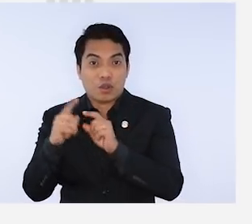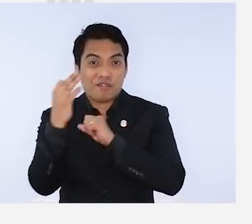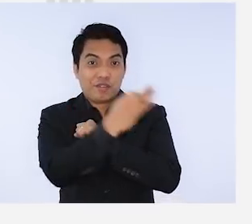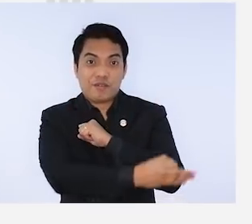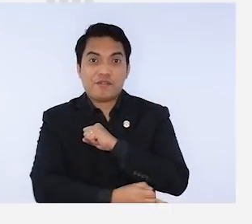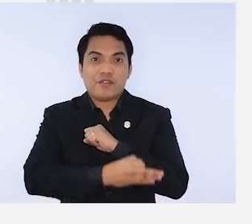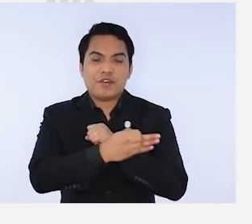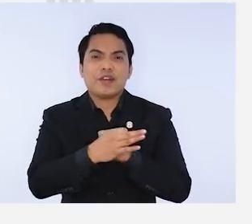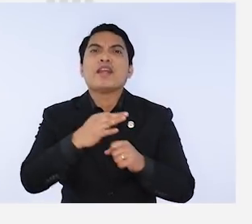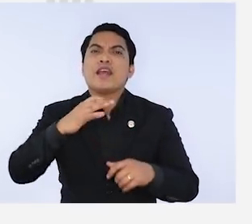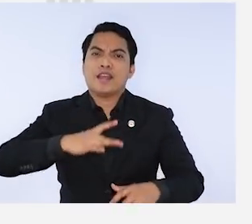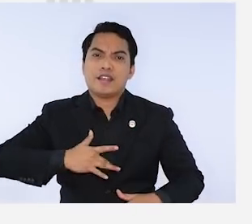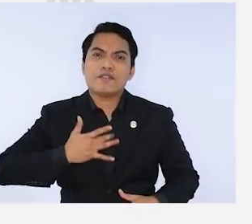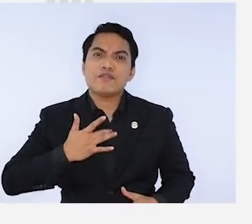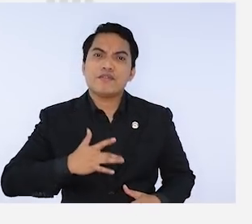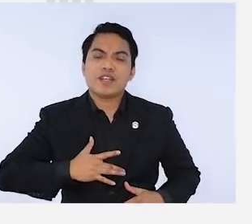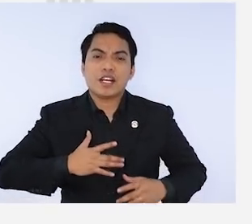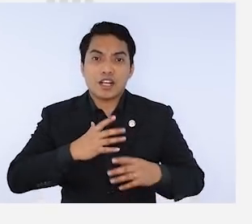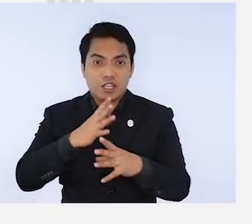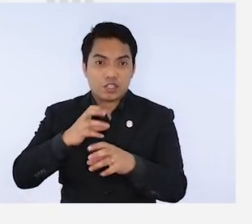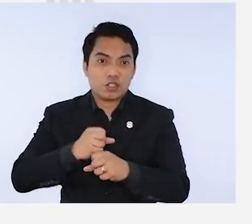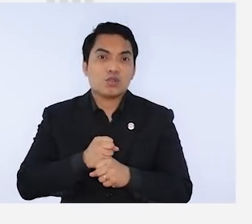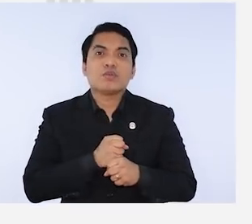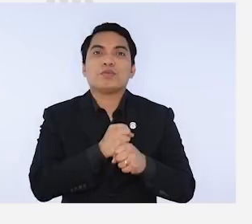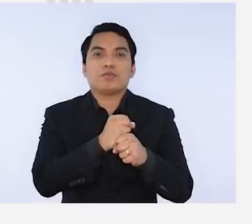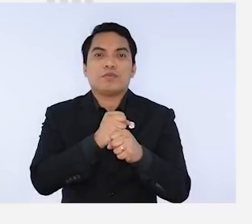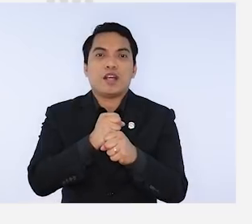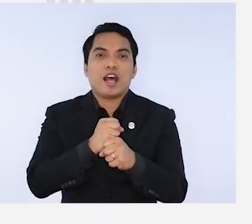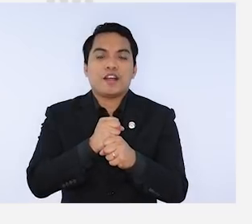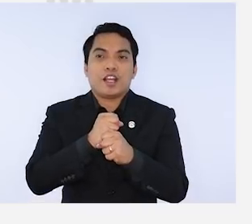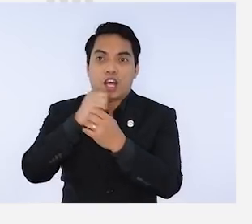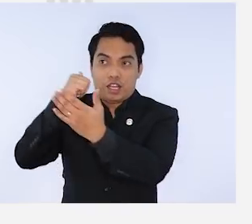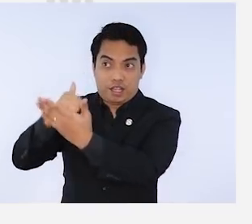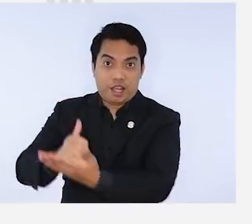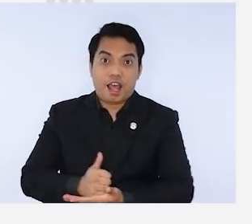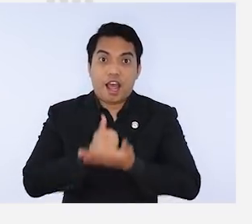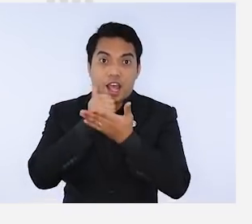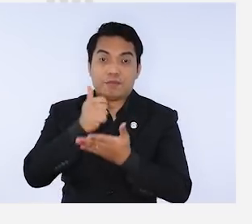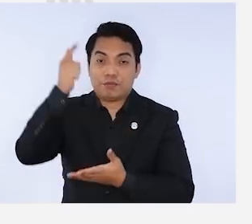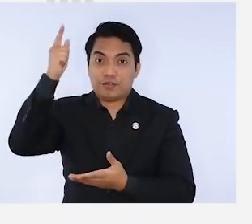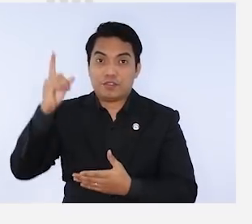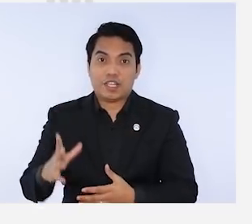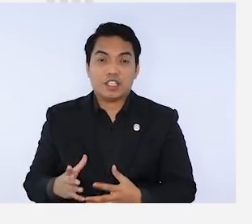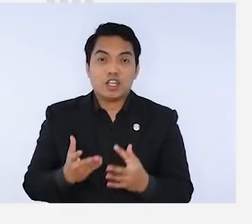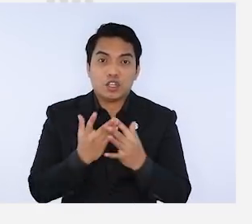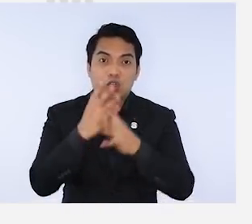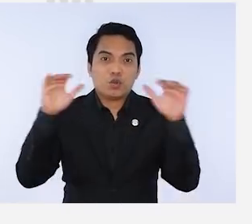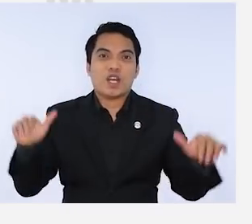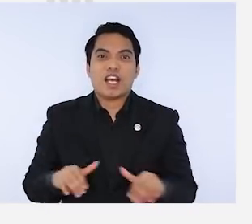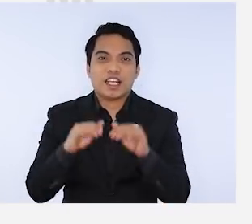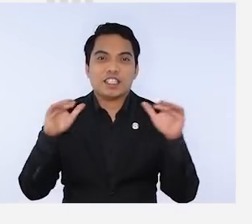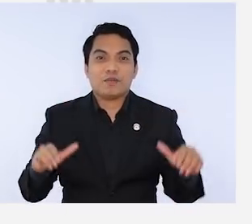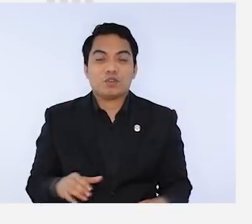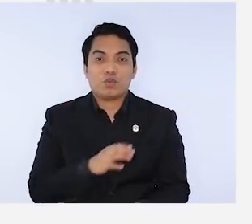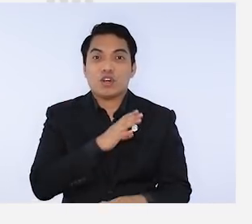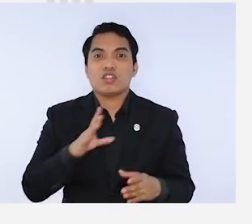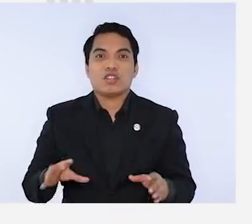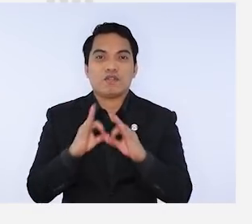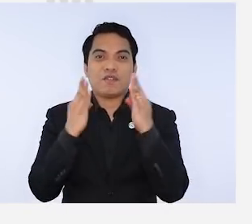ang pagkalinga at paglingap ng Panginoong Diyos sa pamamagitan ng mga aktibidad ng mga